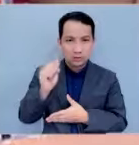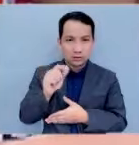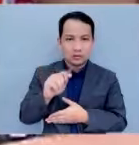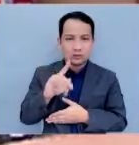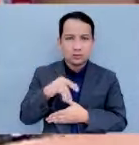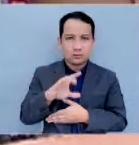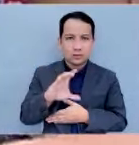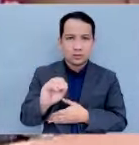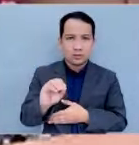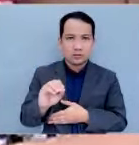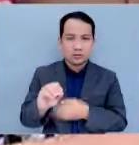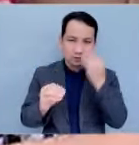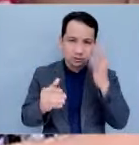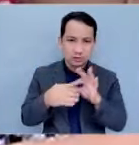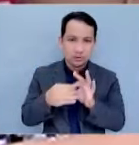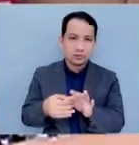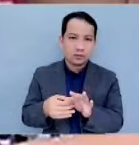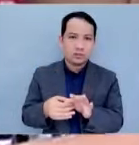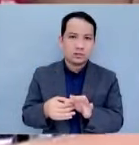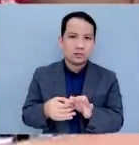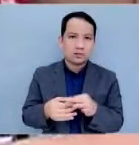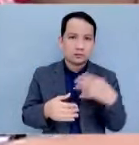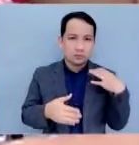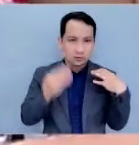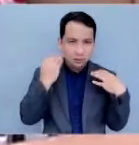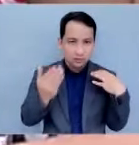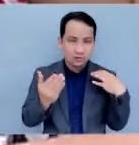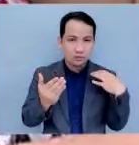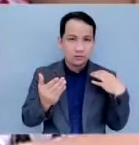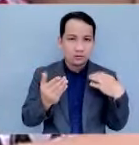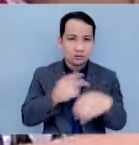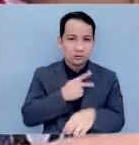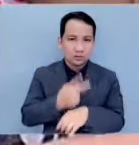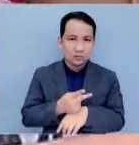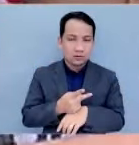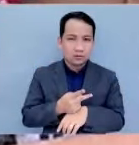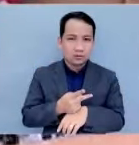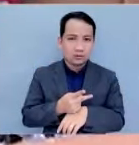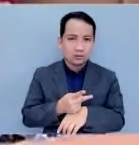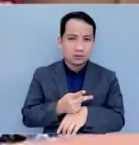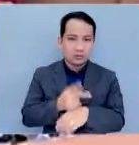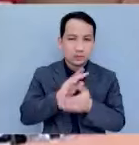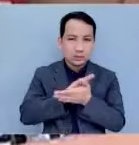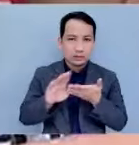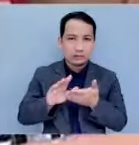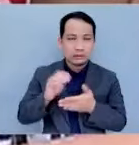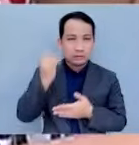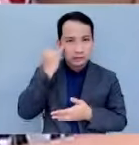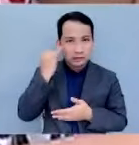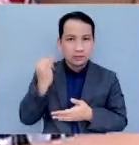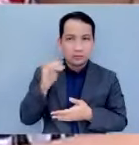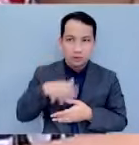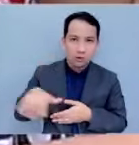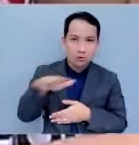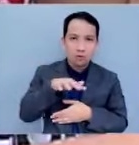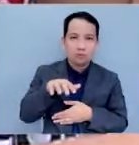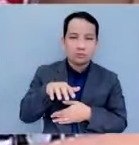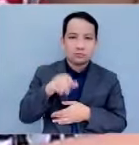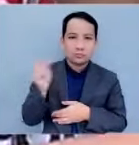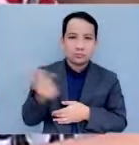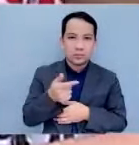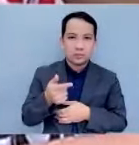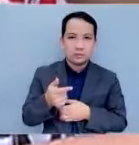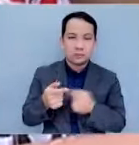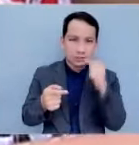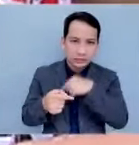Ahisa! Assuaged by the balm of a clean conscience na lahat itong mga paratang na ito ay mga kasinungalingan